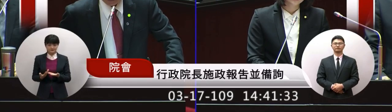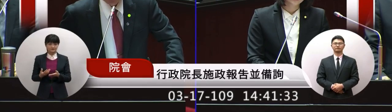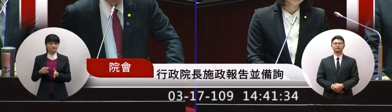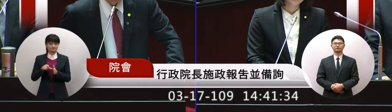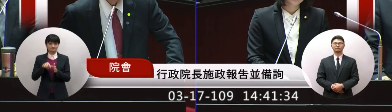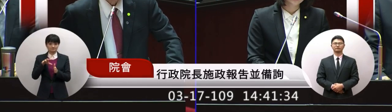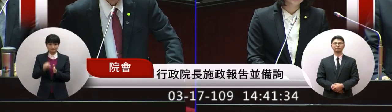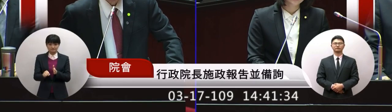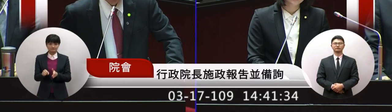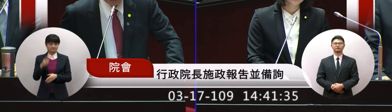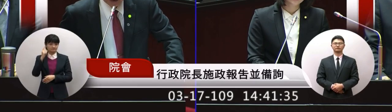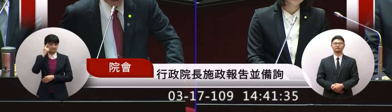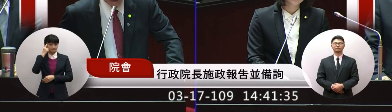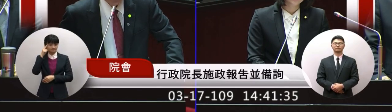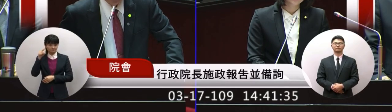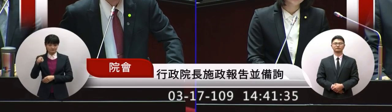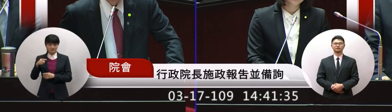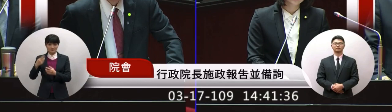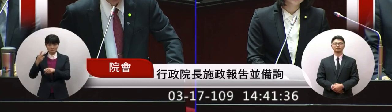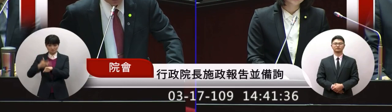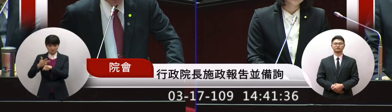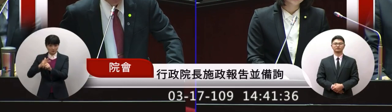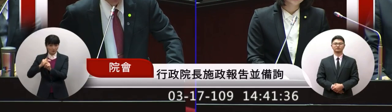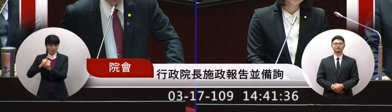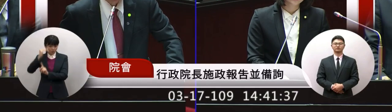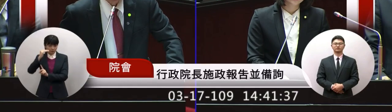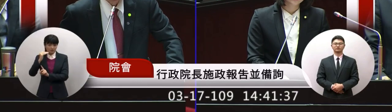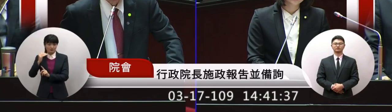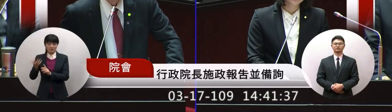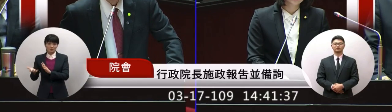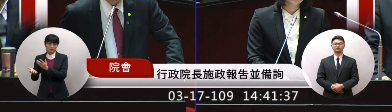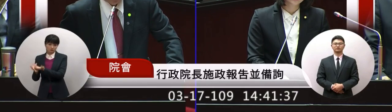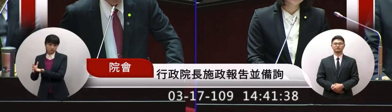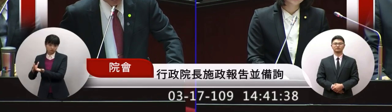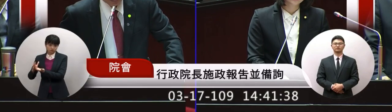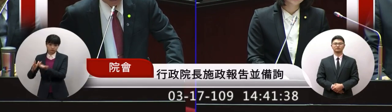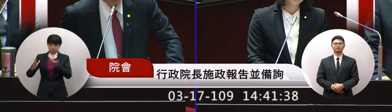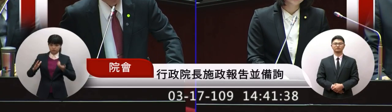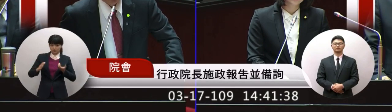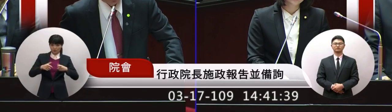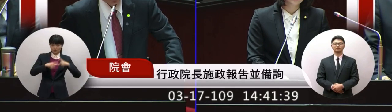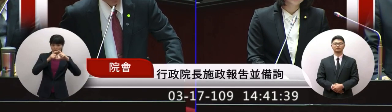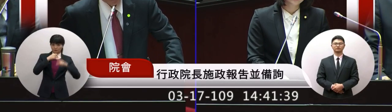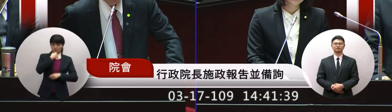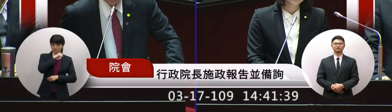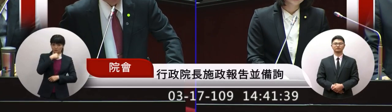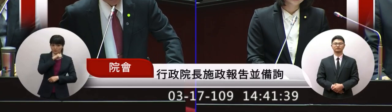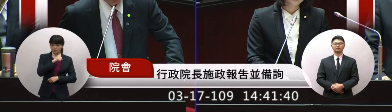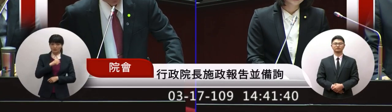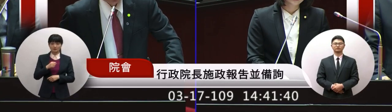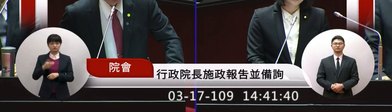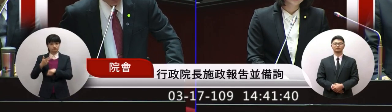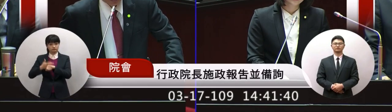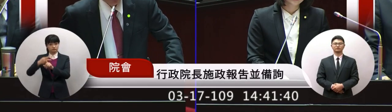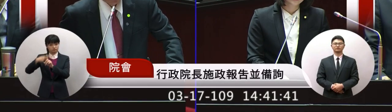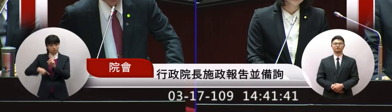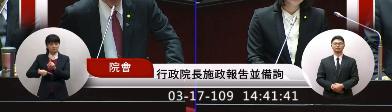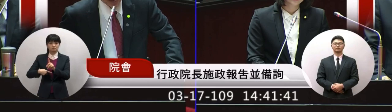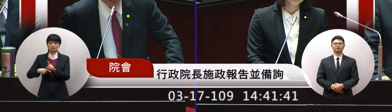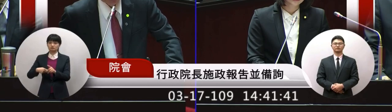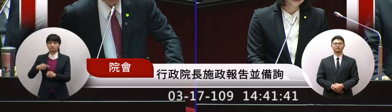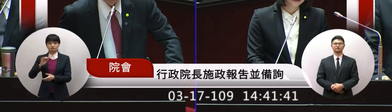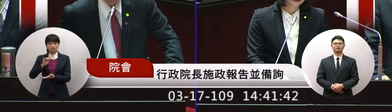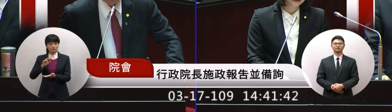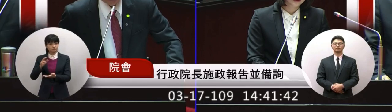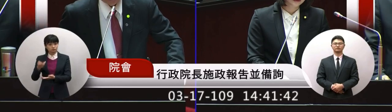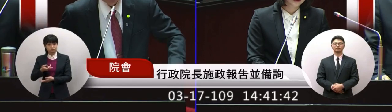把高阶的部分移回台湾，中低阶的部分往新南向的国家来做生产的